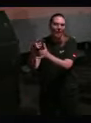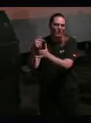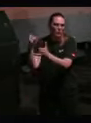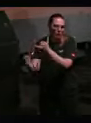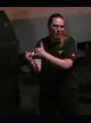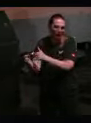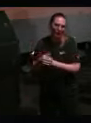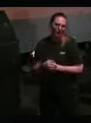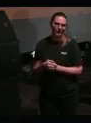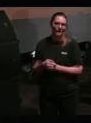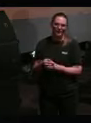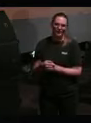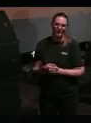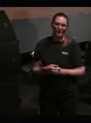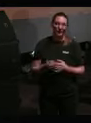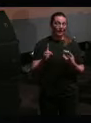her.